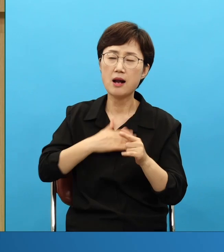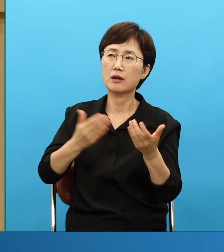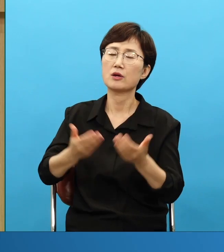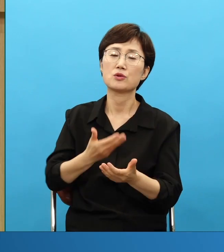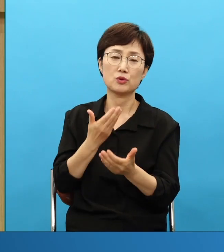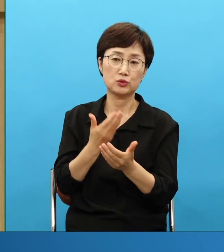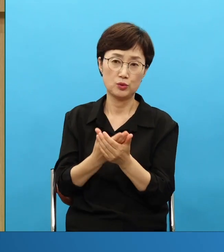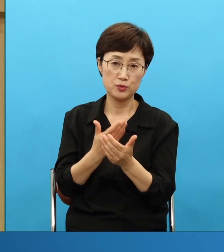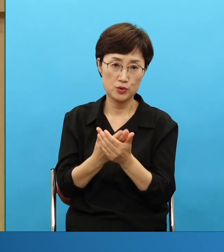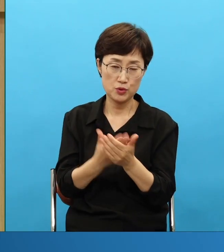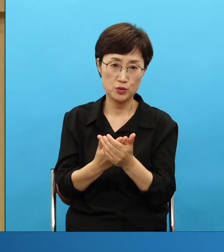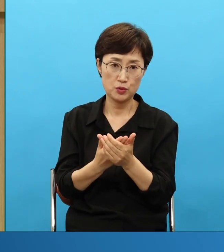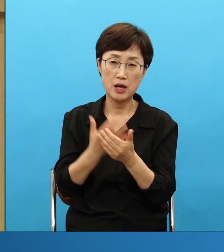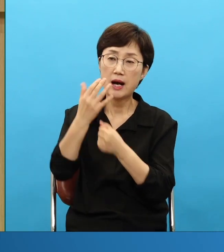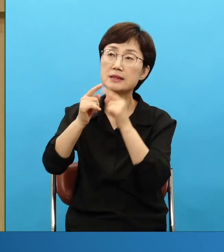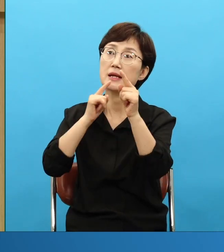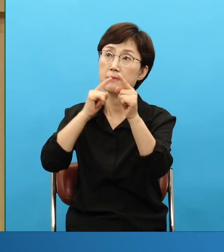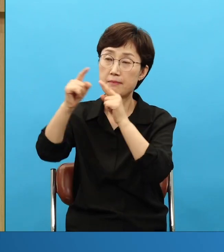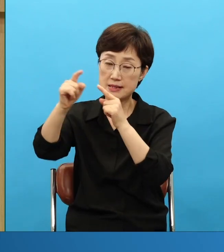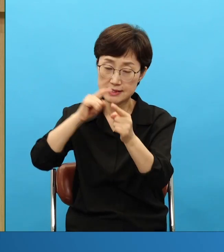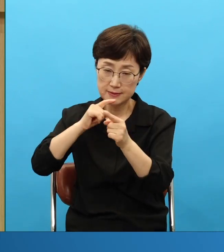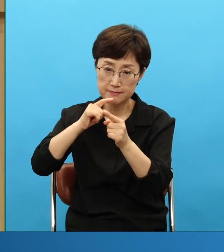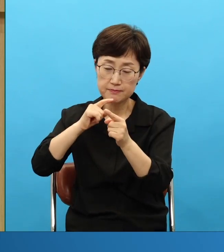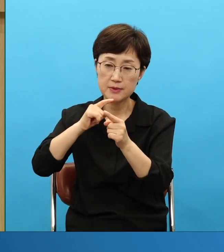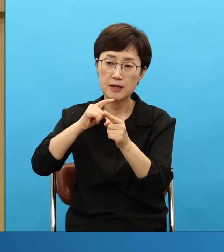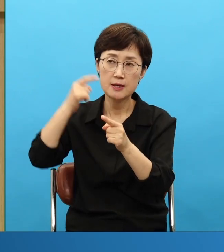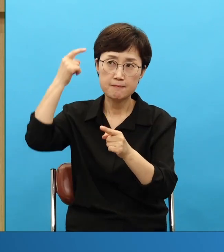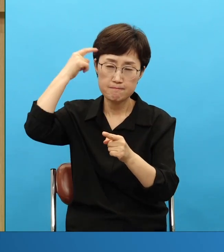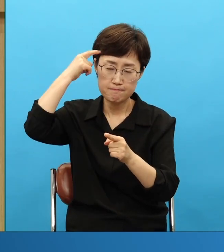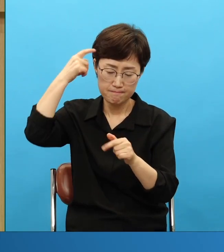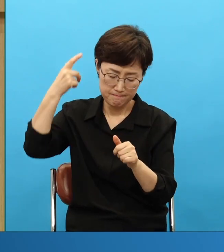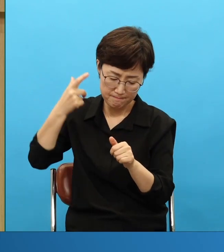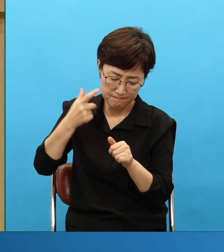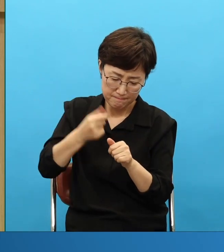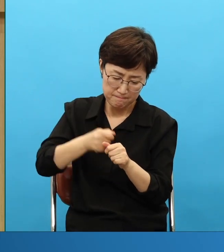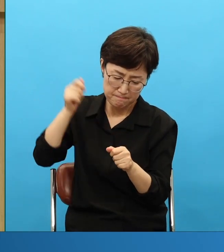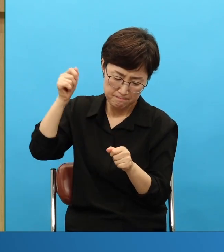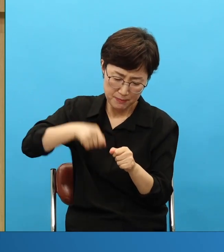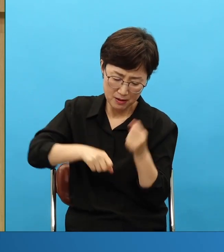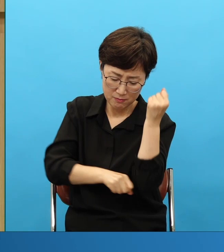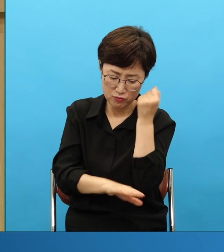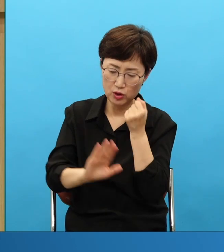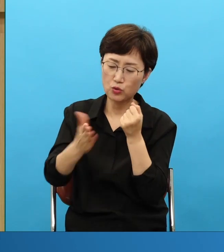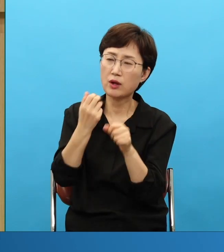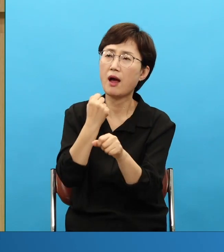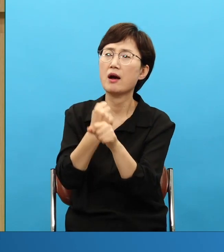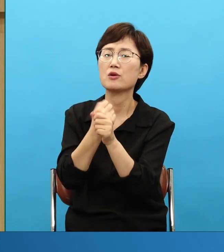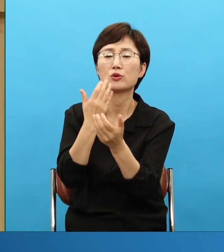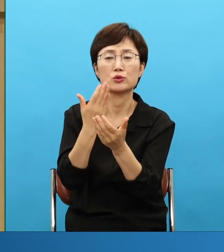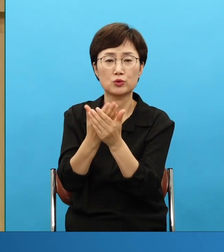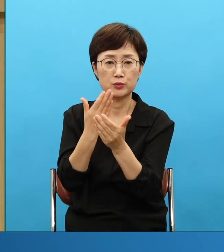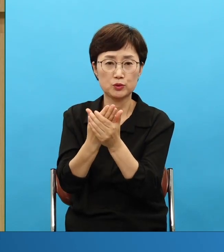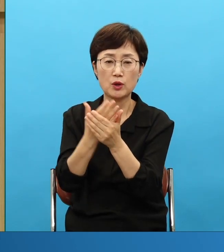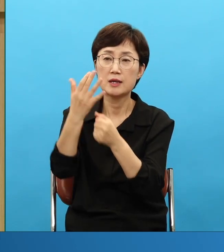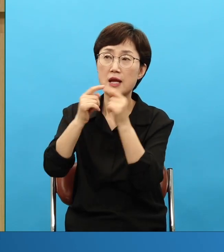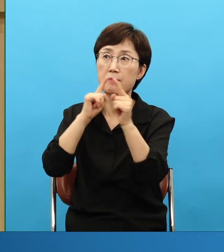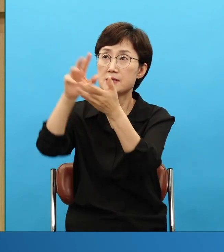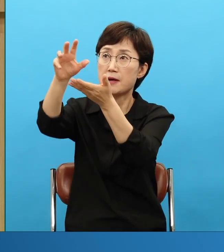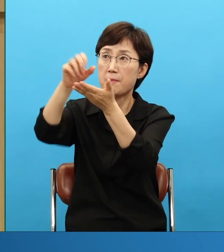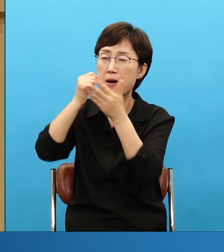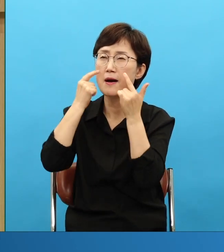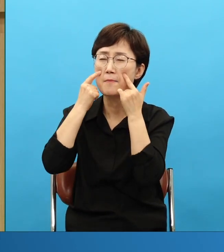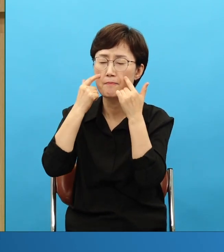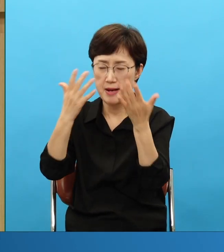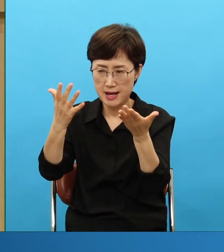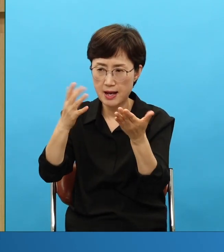살아있는 말씀 우리의 마음과 생각과 영혼에 못 박히게 하소서. 하나님의 말씀이 확증하고 우리의 현장에서